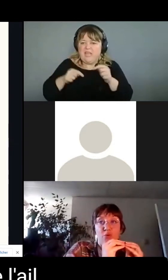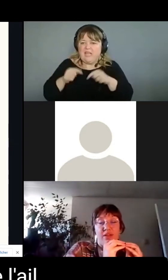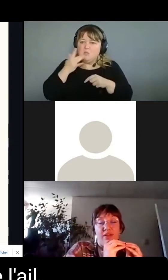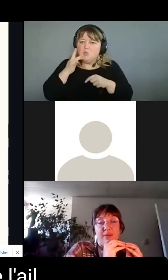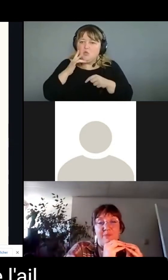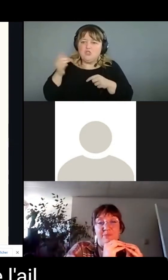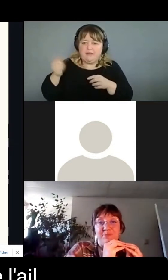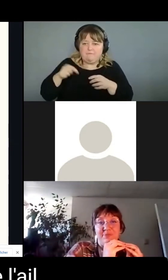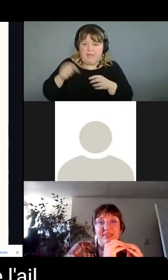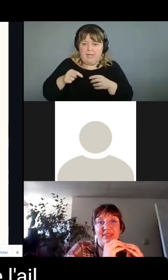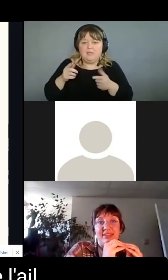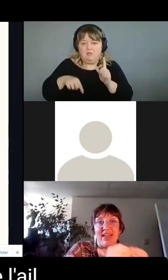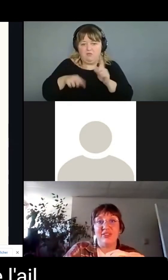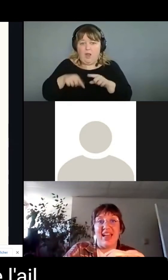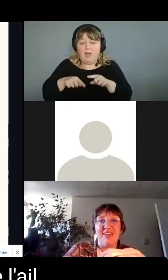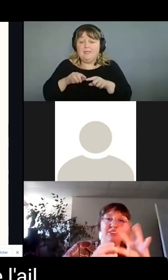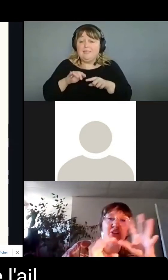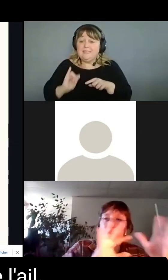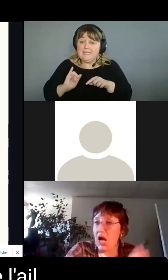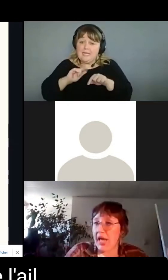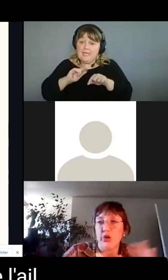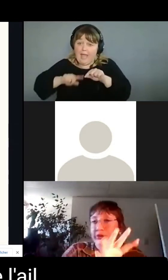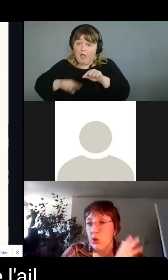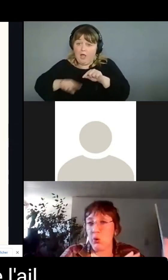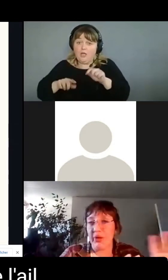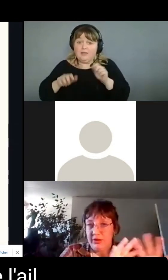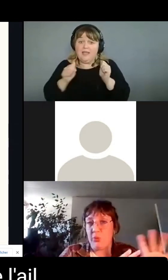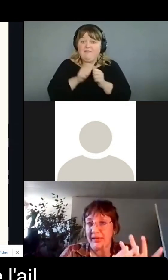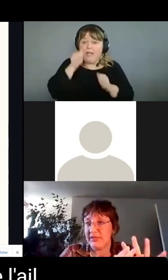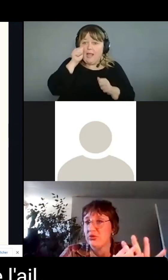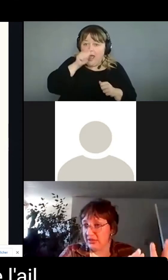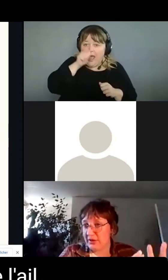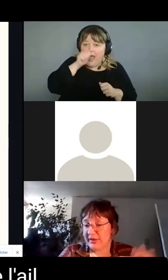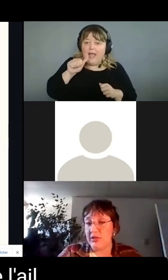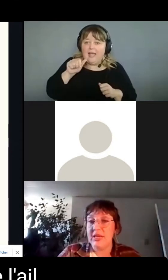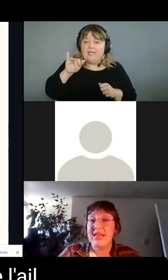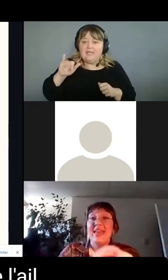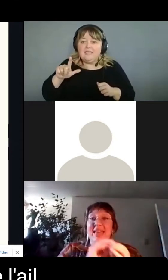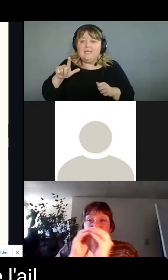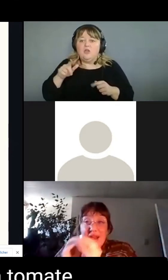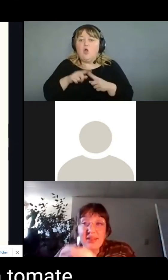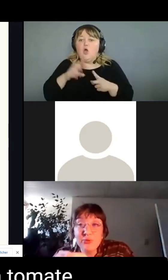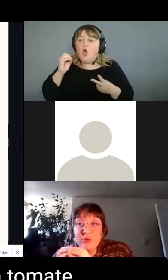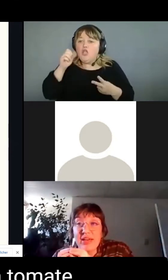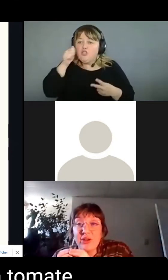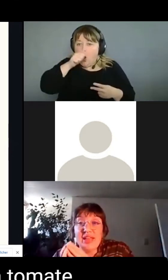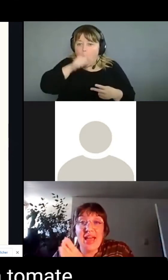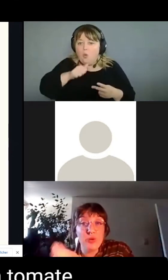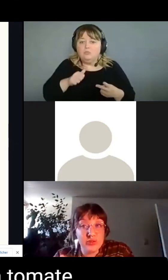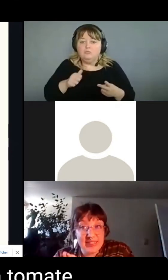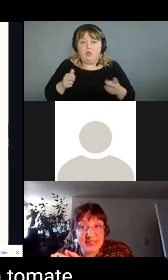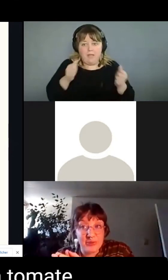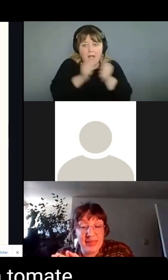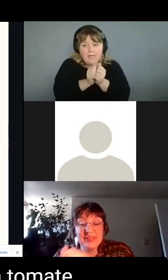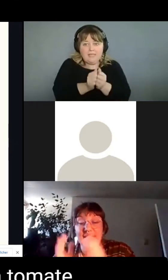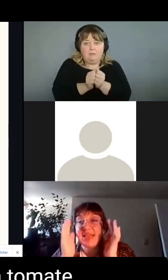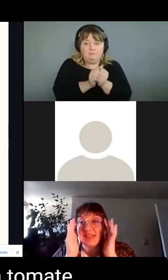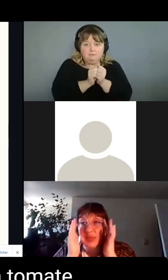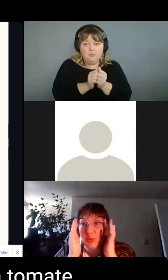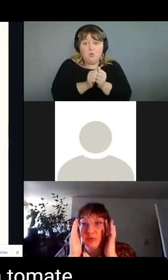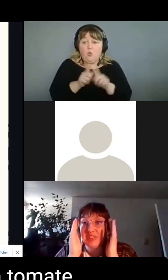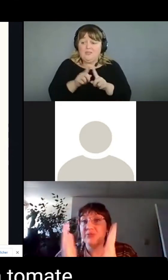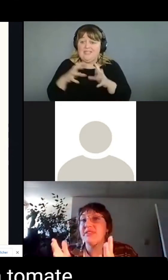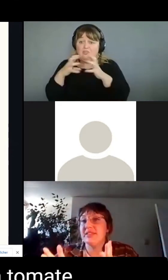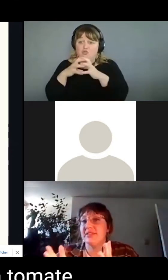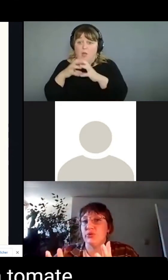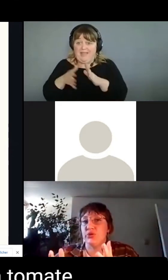vos carottes avec de l'ail, oignon et compagnie, toute cette famille-là, et plantez vos carottes à côté de la tomate, ça